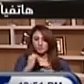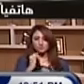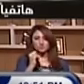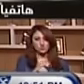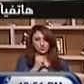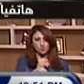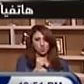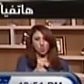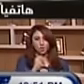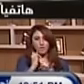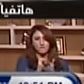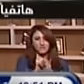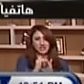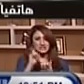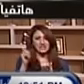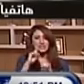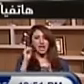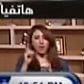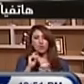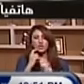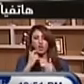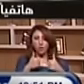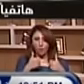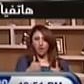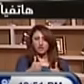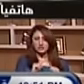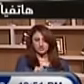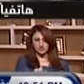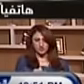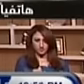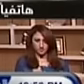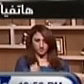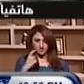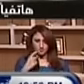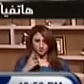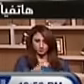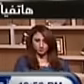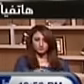الدوليه، وان شاء الله فتحنا الملف ده بشكل جيد يعني ان شاء الله. هل في خطوات معينه سوف